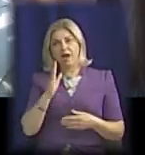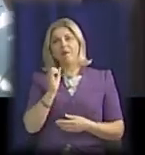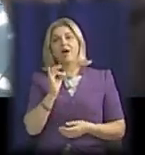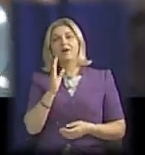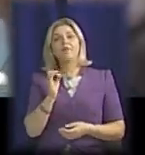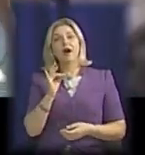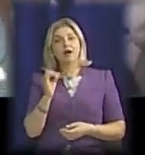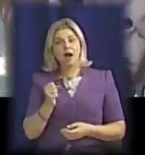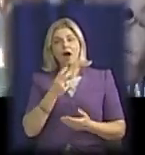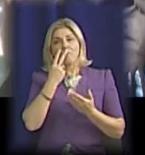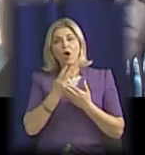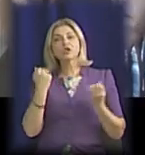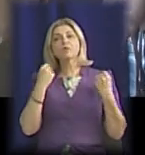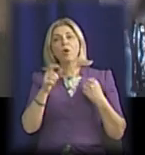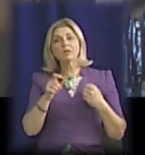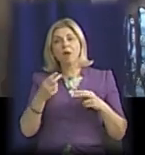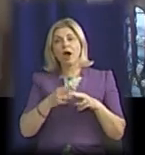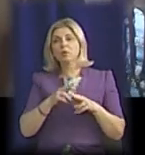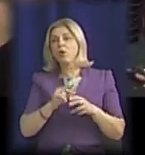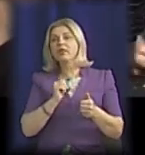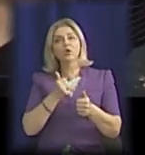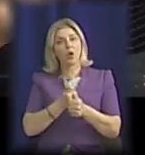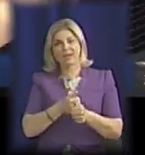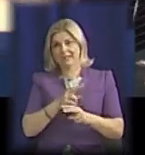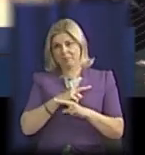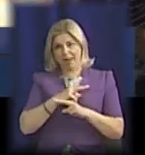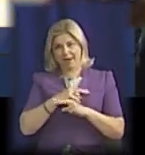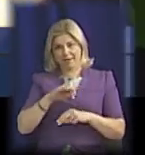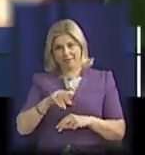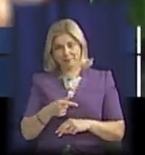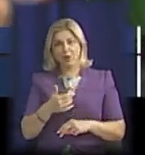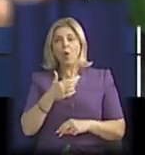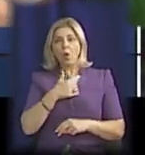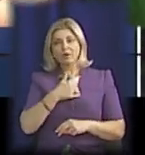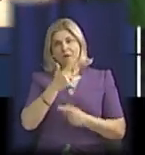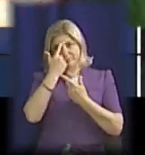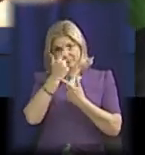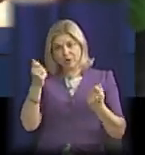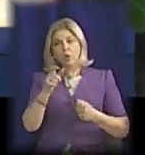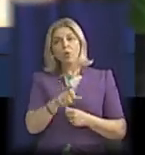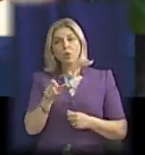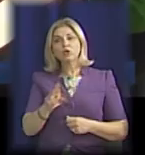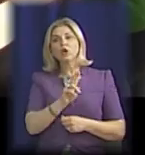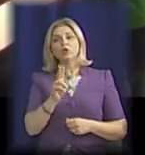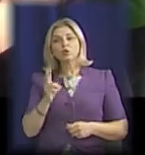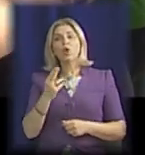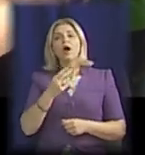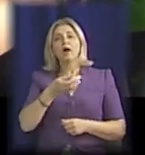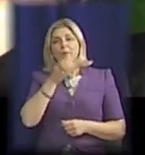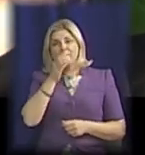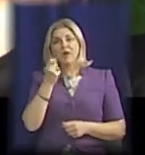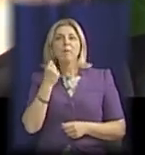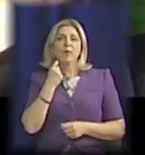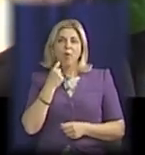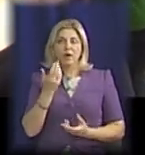подругами зобразила спортсмена, якого не може наздогнати смерть. Ми хотіли донести до людей, які вживають спиртні напої